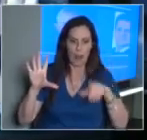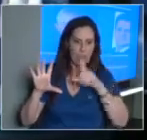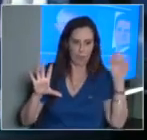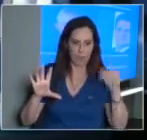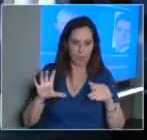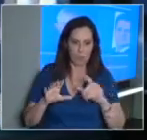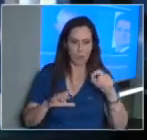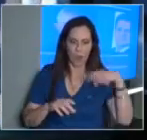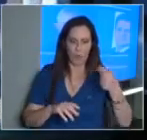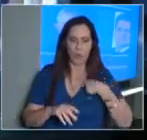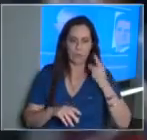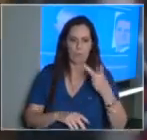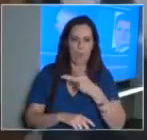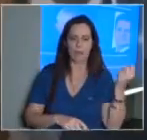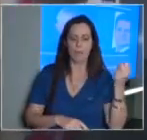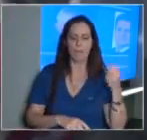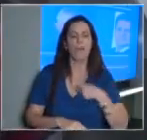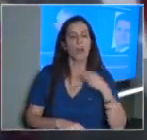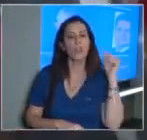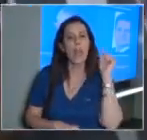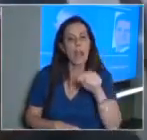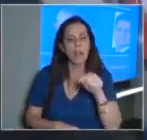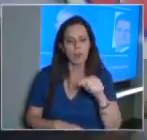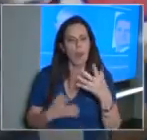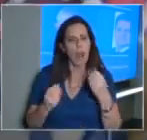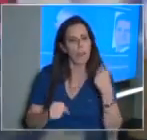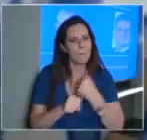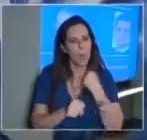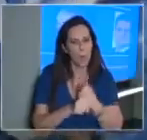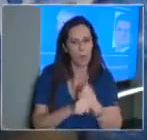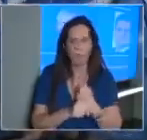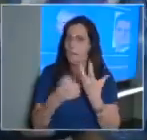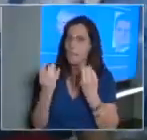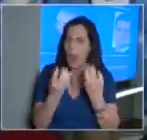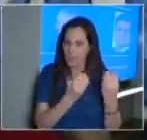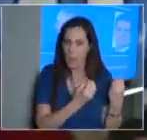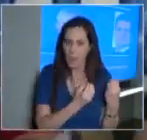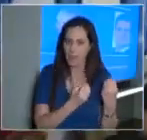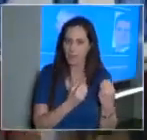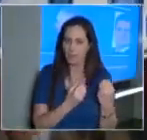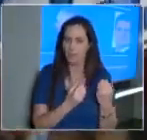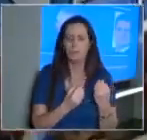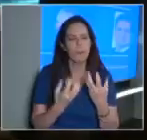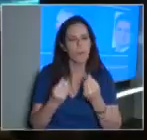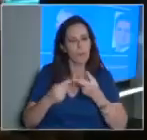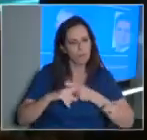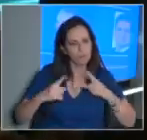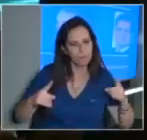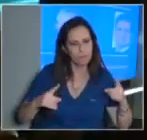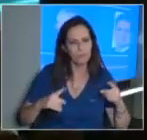איש, שבוע הבא אנחנו צריכים 200. אנחנו נלך לסדרה גדולה של פעולות, בהרבה מובנים